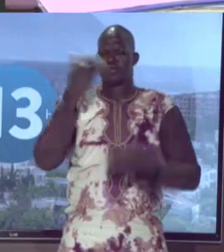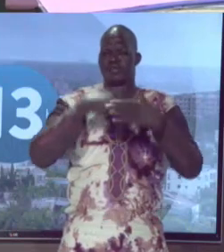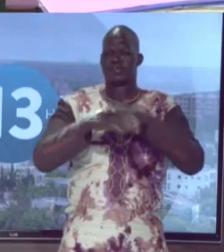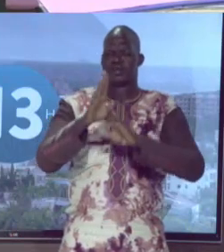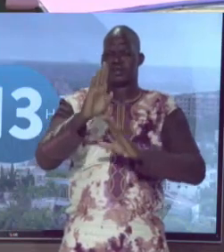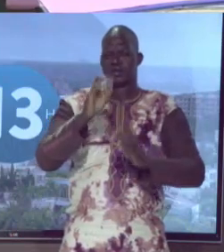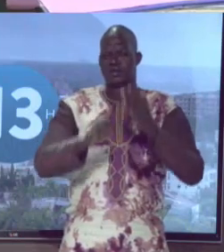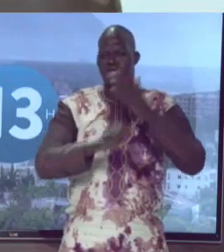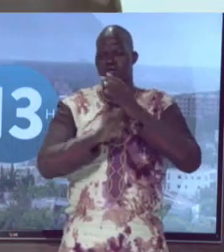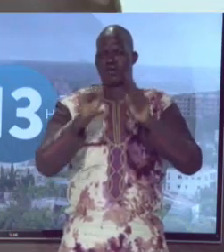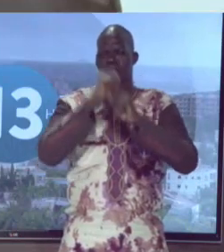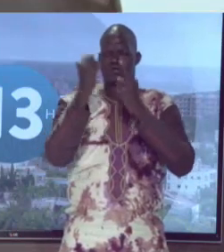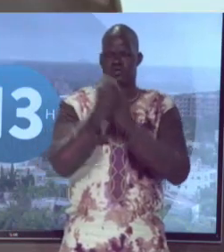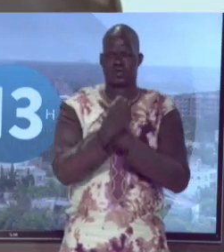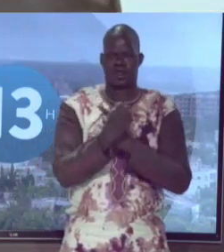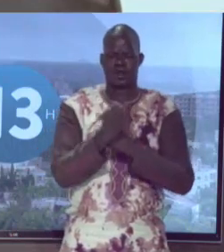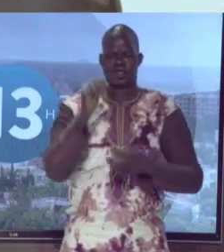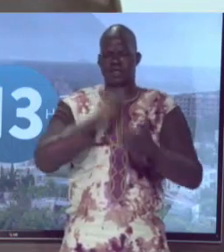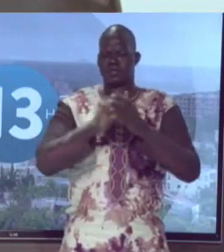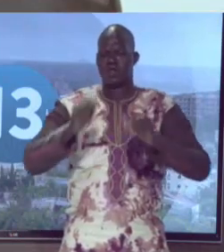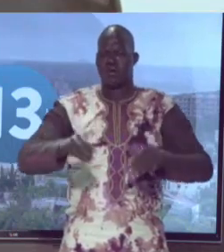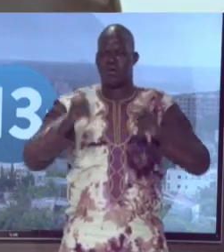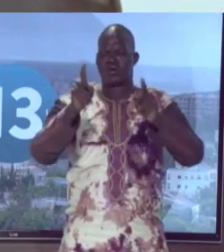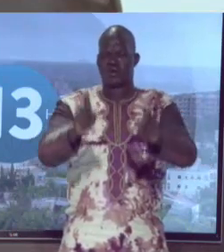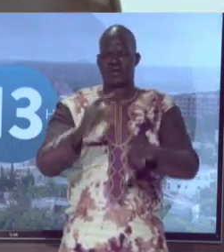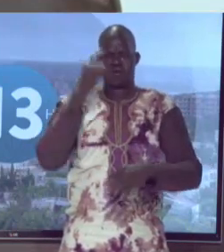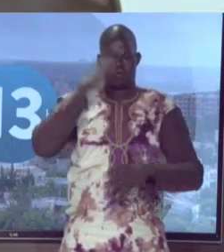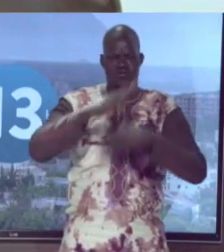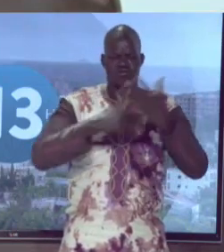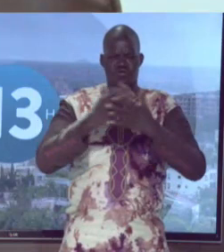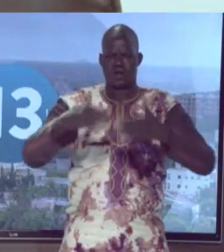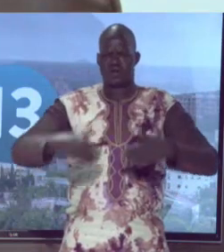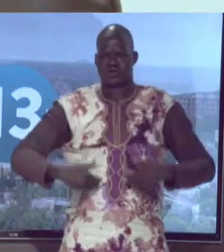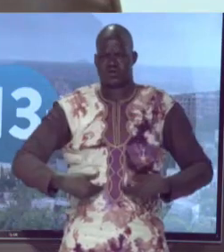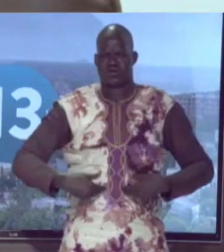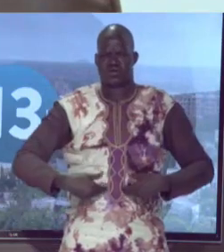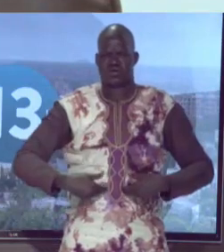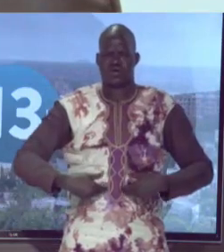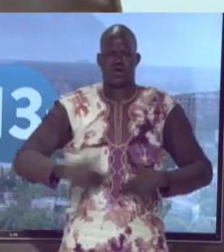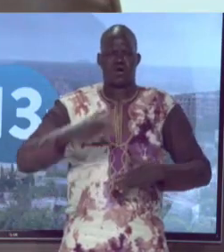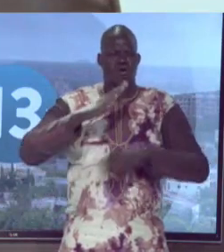tissu économique et social. C'est une opportunité pour tous les jeunes,